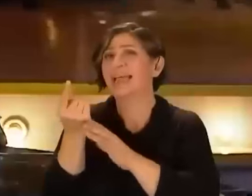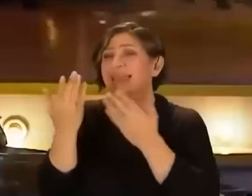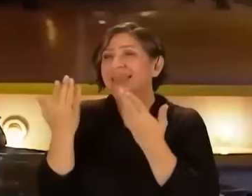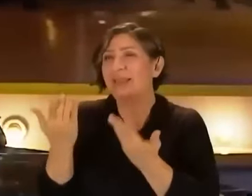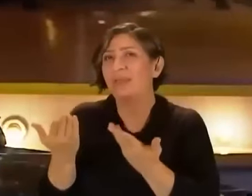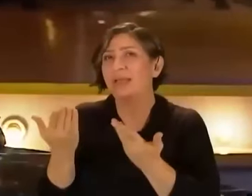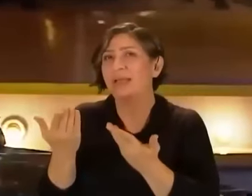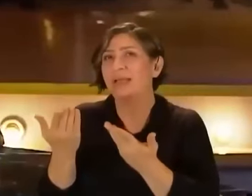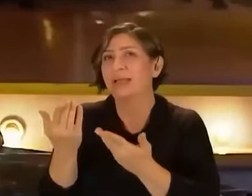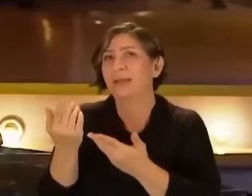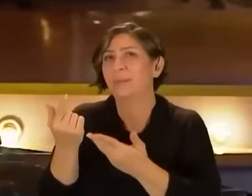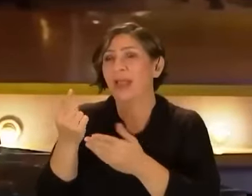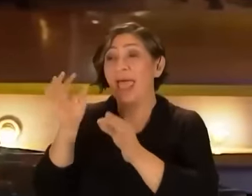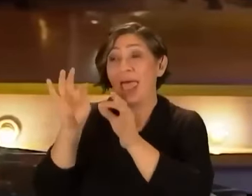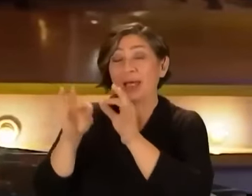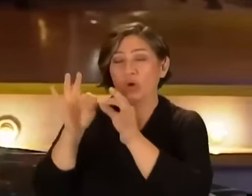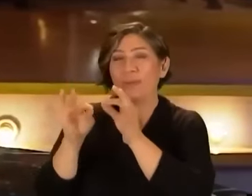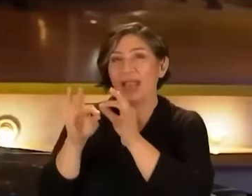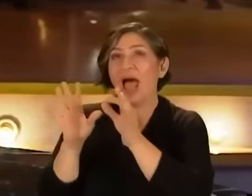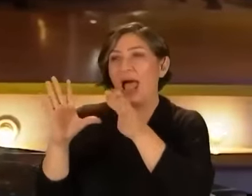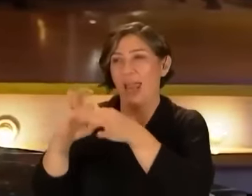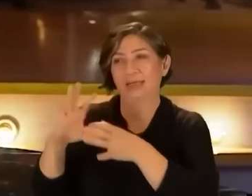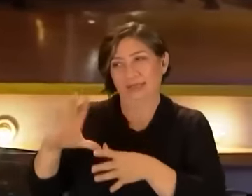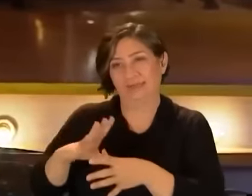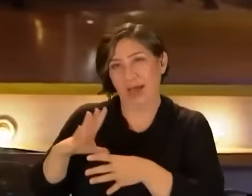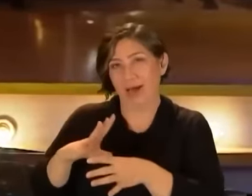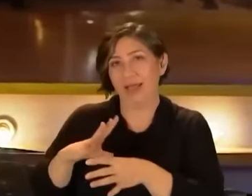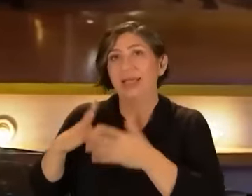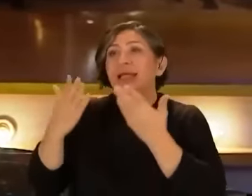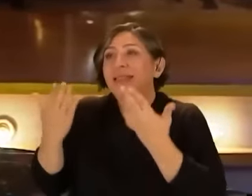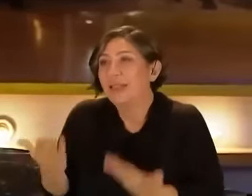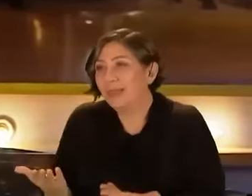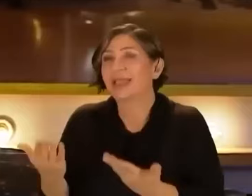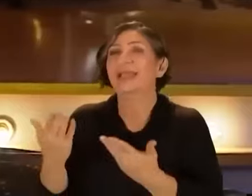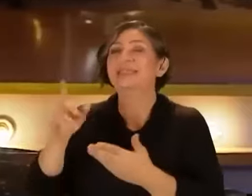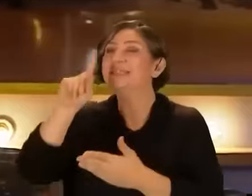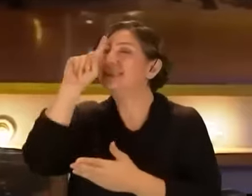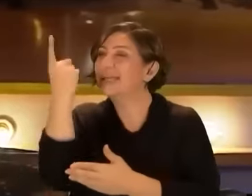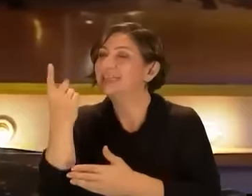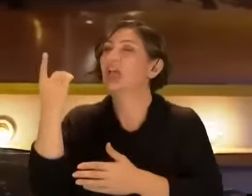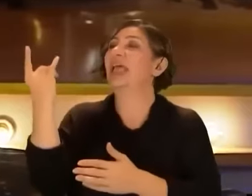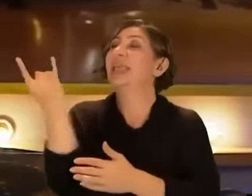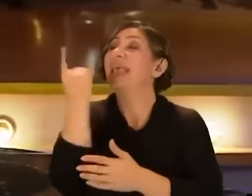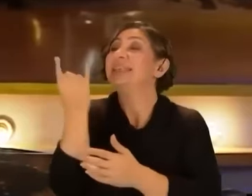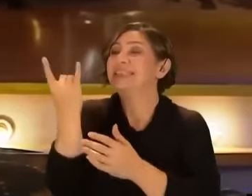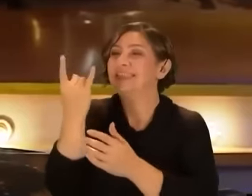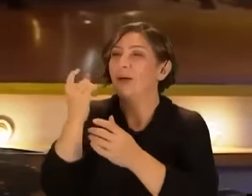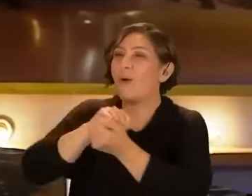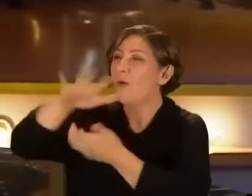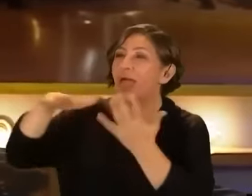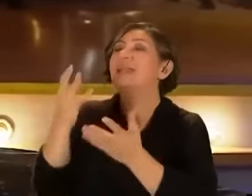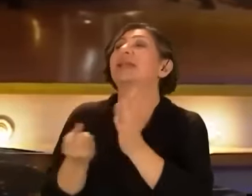tabii ki biraz ekonomiyle de alakası var. Evet, tabii. Ve tabii ki tabii. Sadece Gezi yetmiyor. Tabii